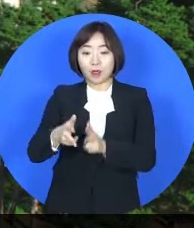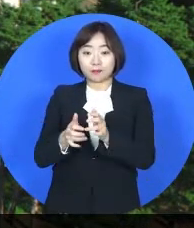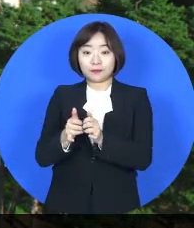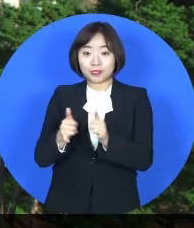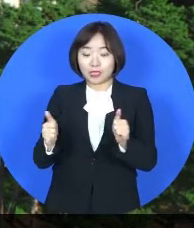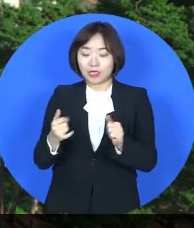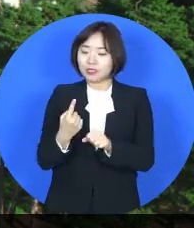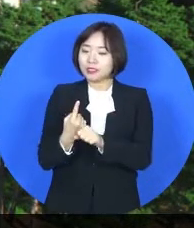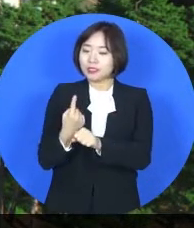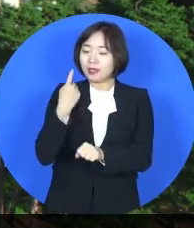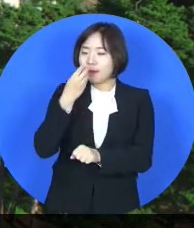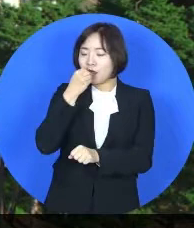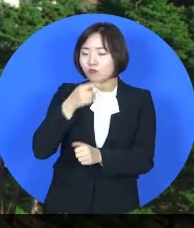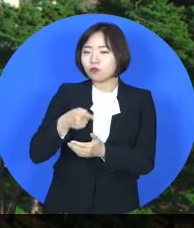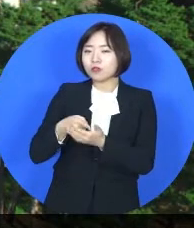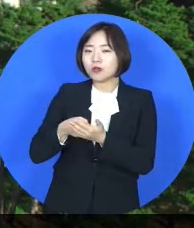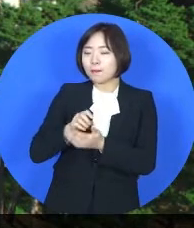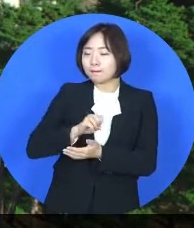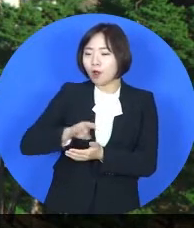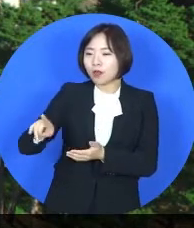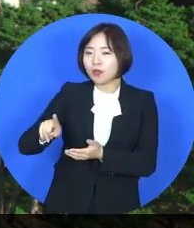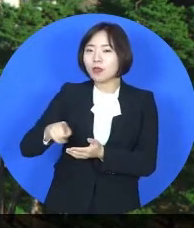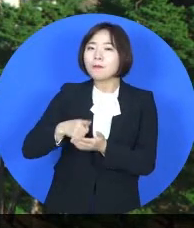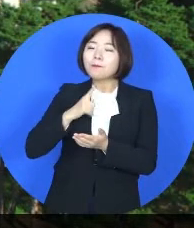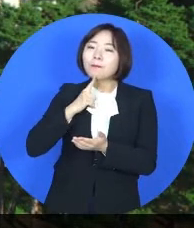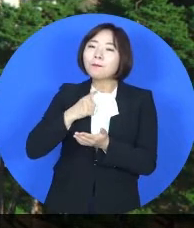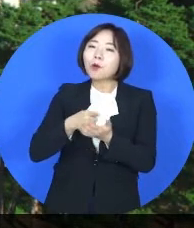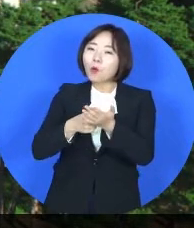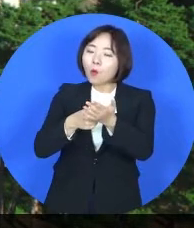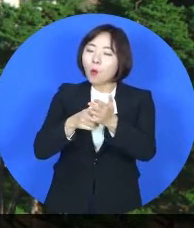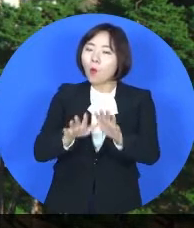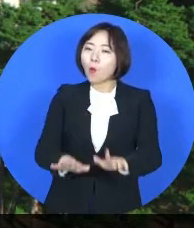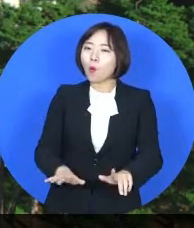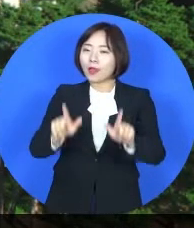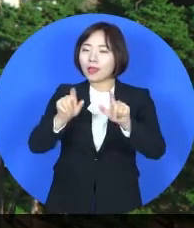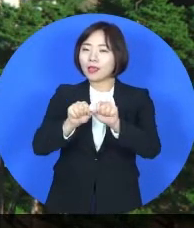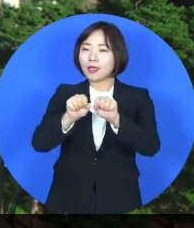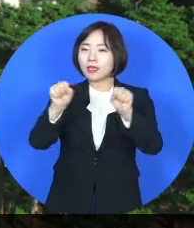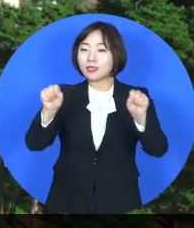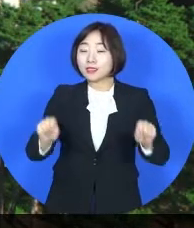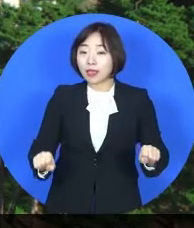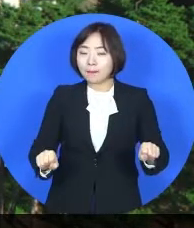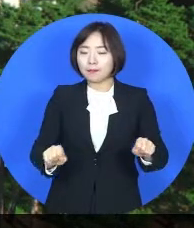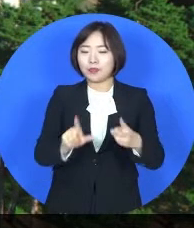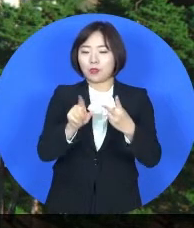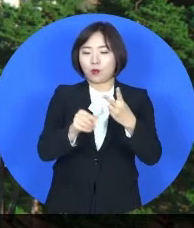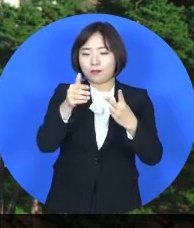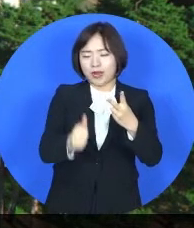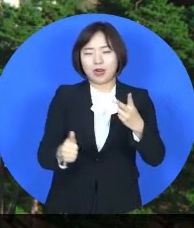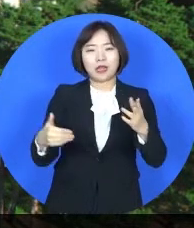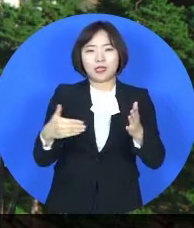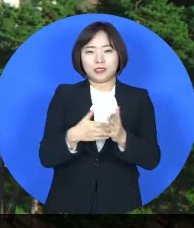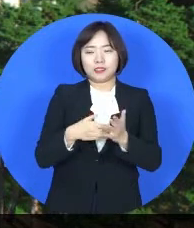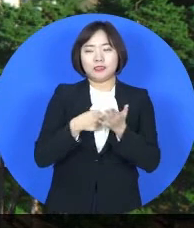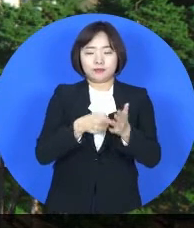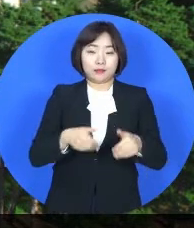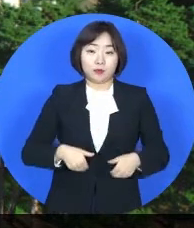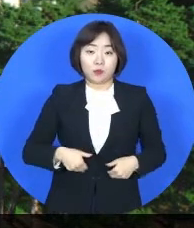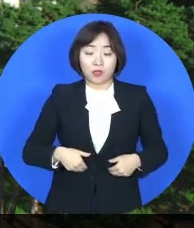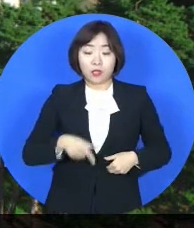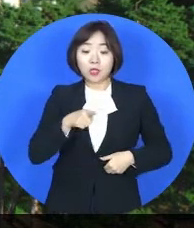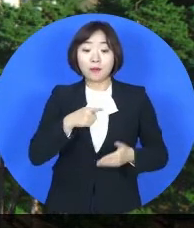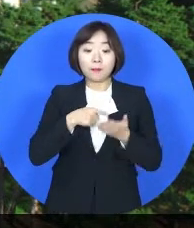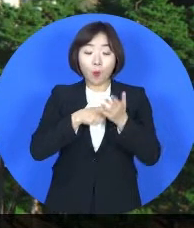폐기물 처리 실적 보고를 올바로 시스템을 통해 오는 2월 말까지 제출해야 합니다. 폐기물 처리